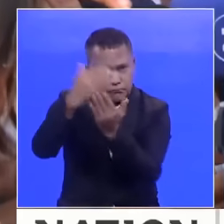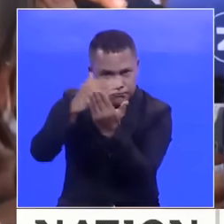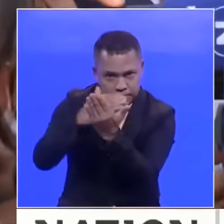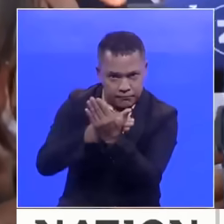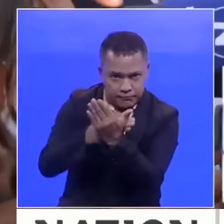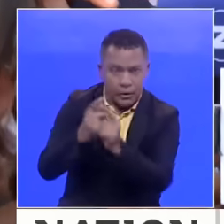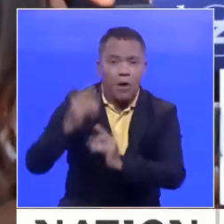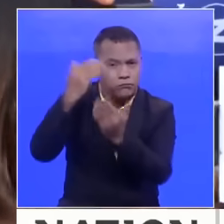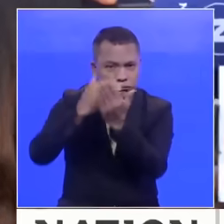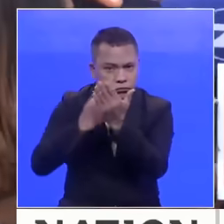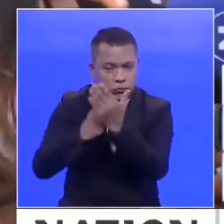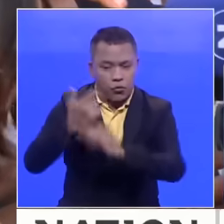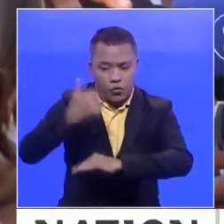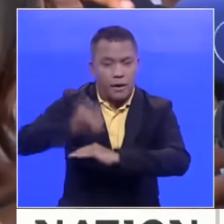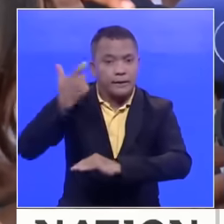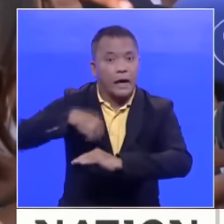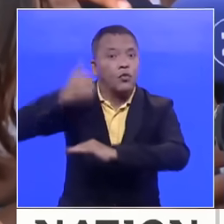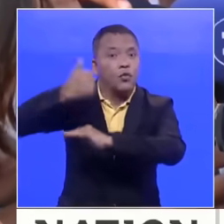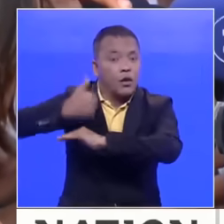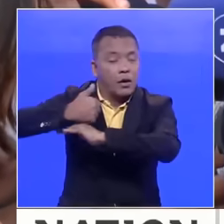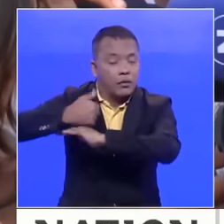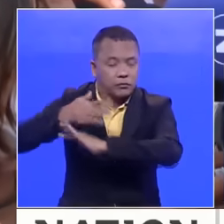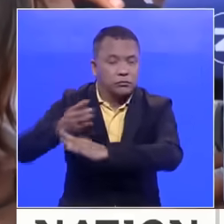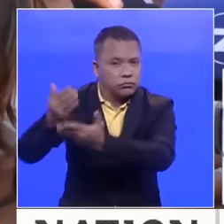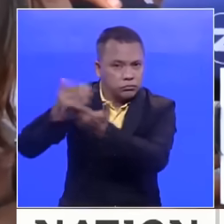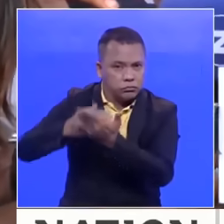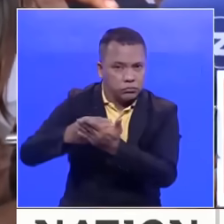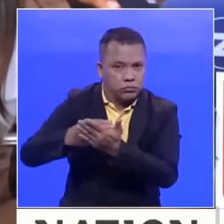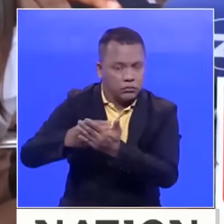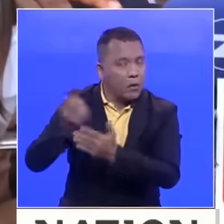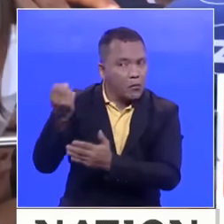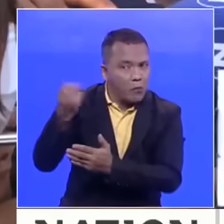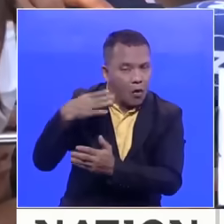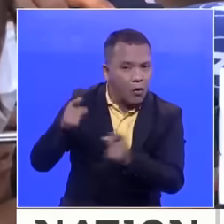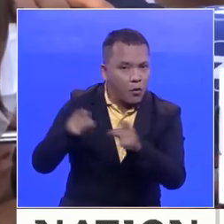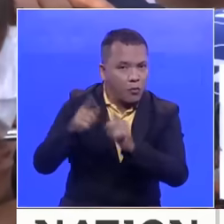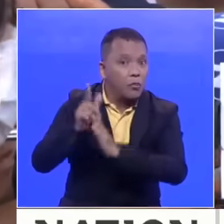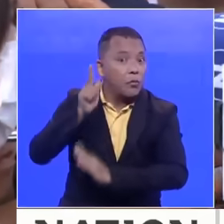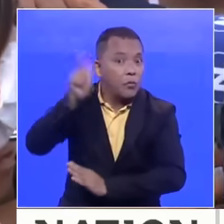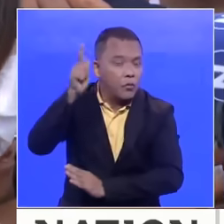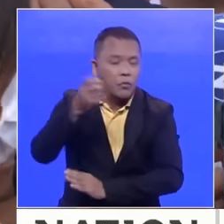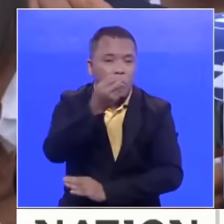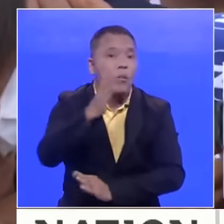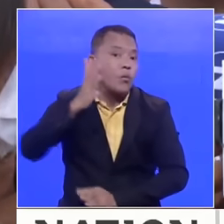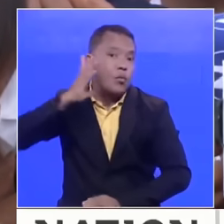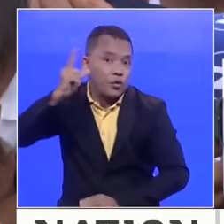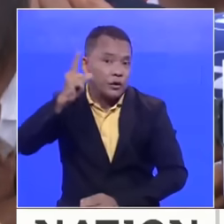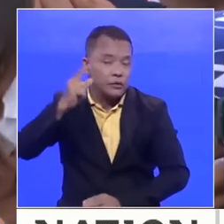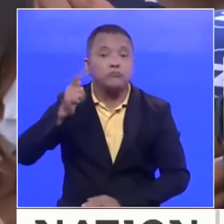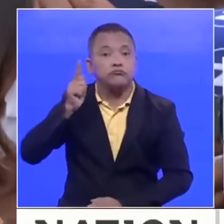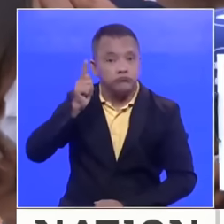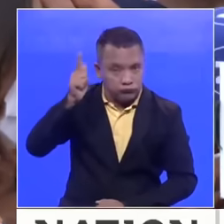มีข้อมูลมาจากอัยการชั้นผู้ใหญ่บอกว่าได้รับสัญญาณจากฝ่ายอดีตนายกว่าพรุ่งนี้อดีตนายก